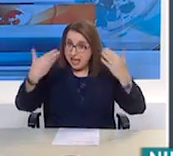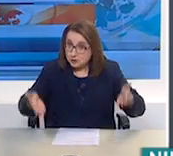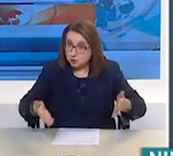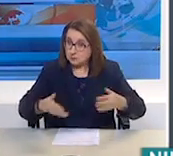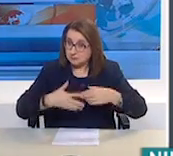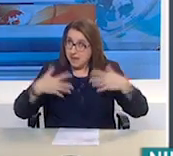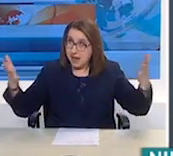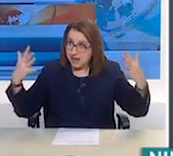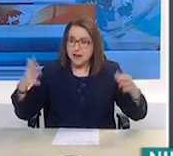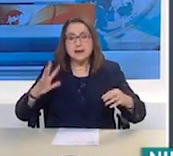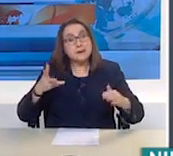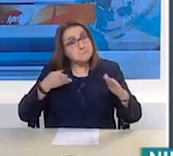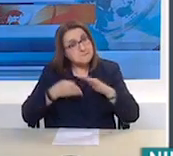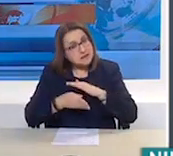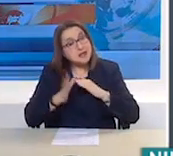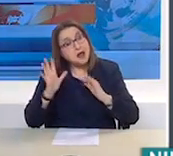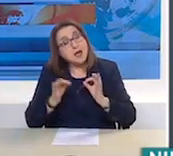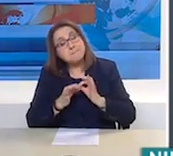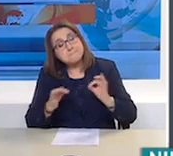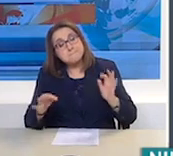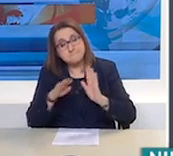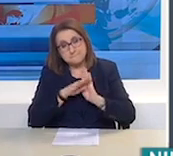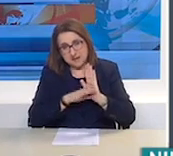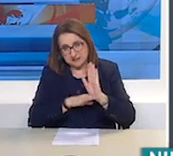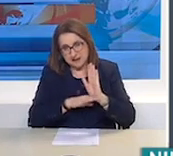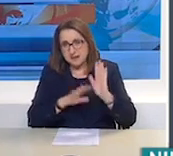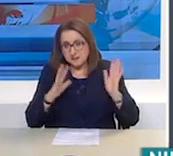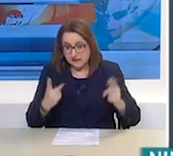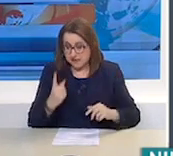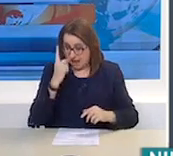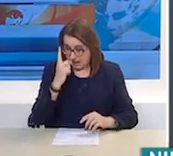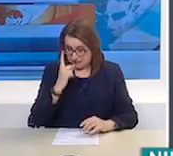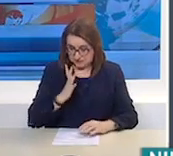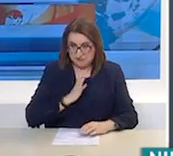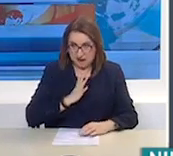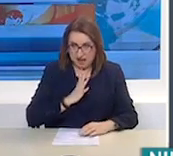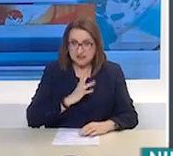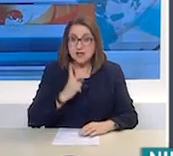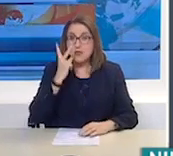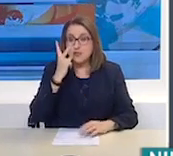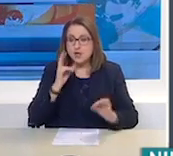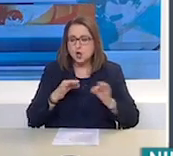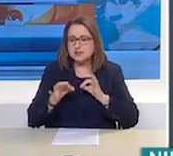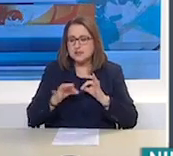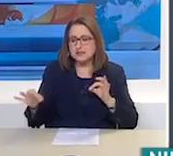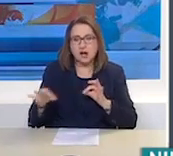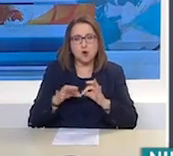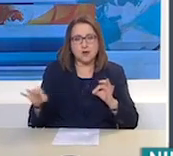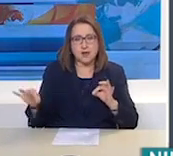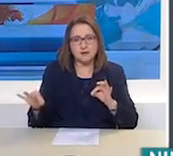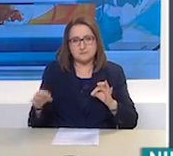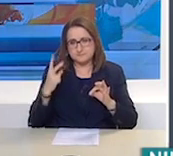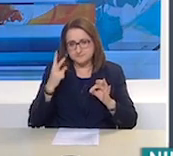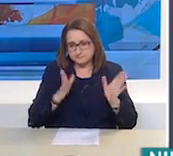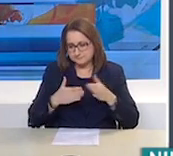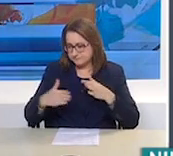ορισμένες προϋποθέσεις. Συγκεκριμένα, η αναλογία που ισχύει είναι ένας πελάτης ανά 2 τετραγωνικά μέτρα συνολικής